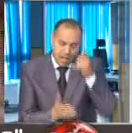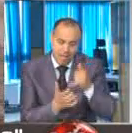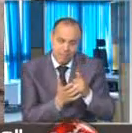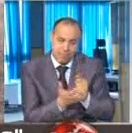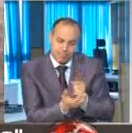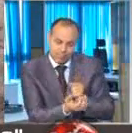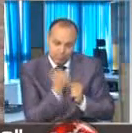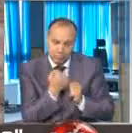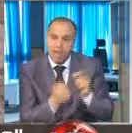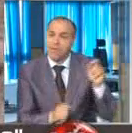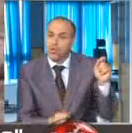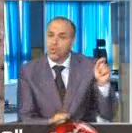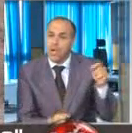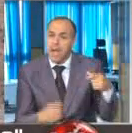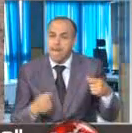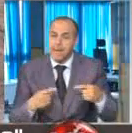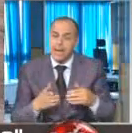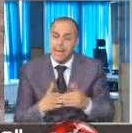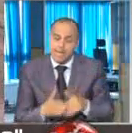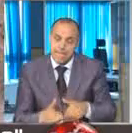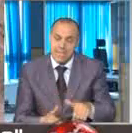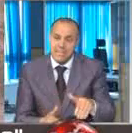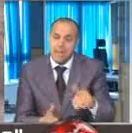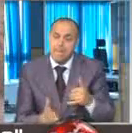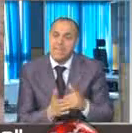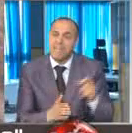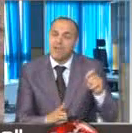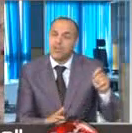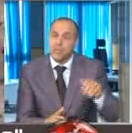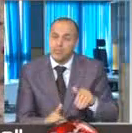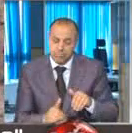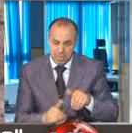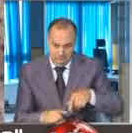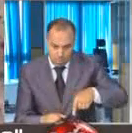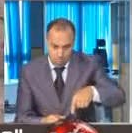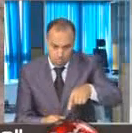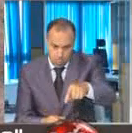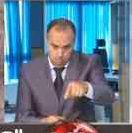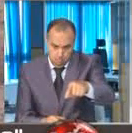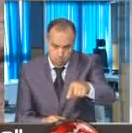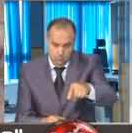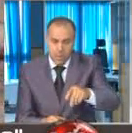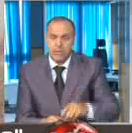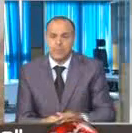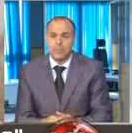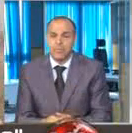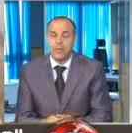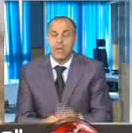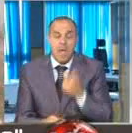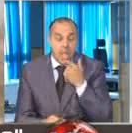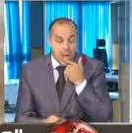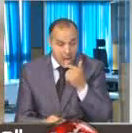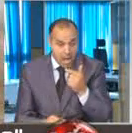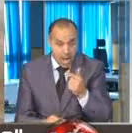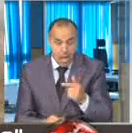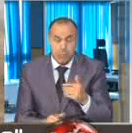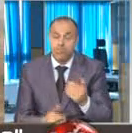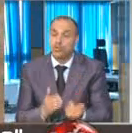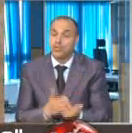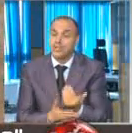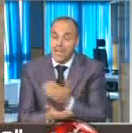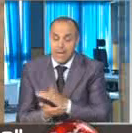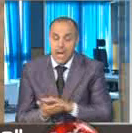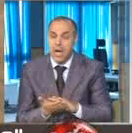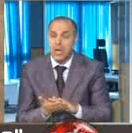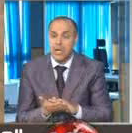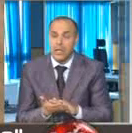الفلوجة أن المعركة النهائية لاستعادة المدينة ستبدأ خلال أيام وليس أسابيع. وتزامنت هذه التطورات الميدانية